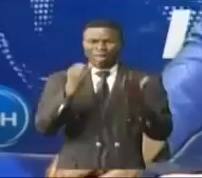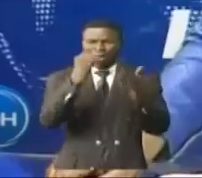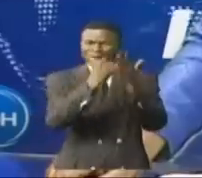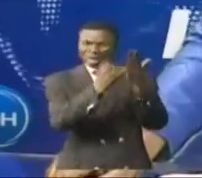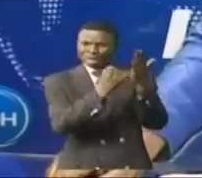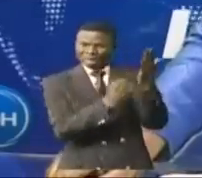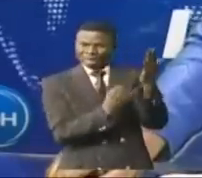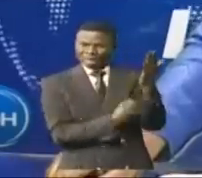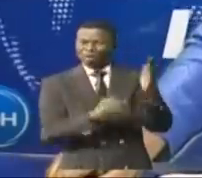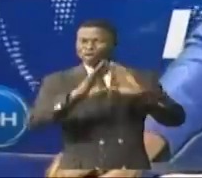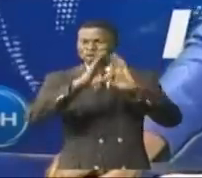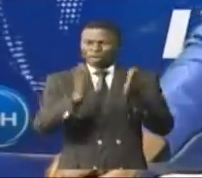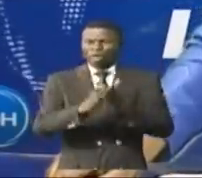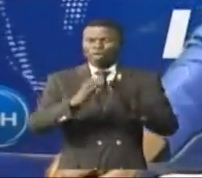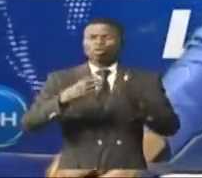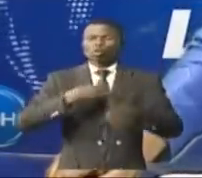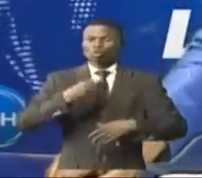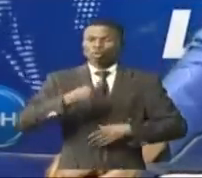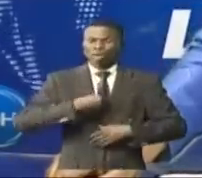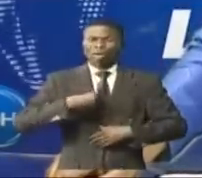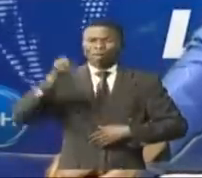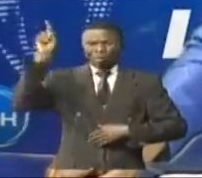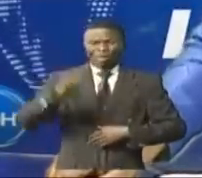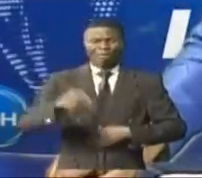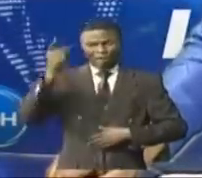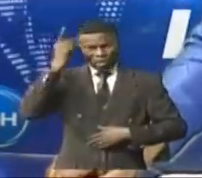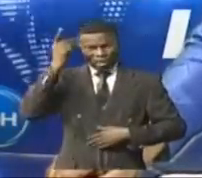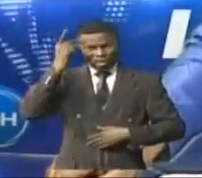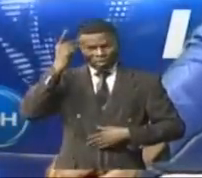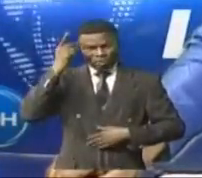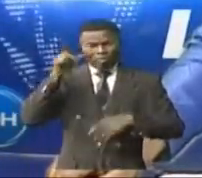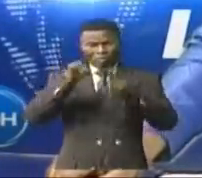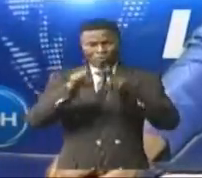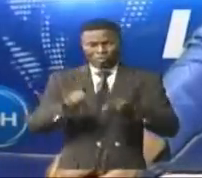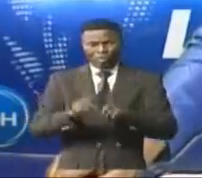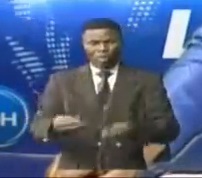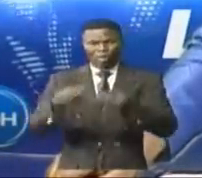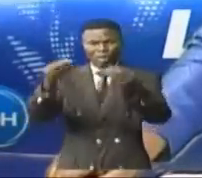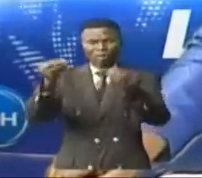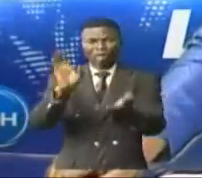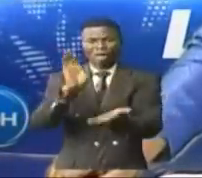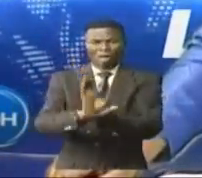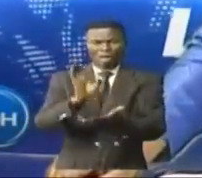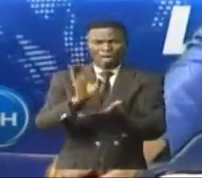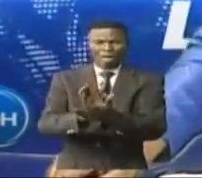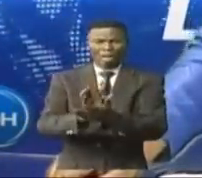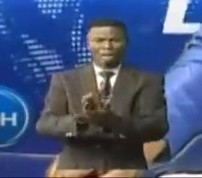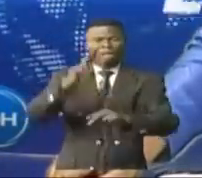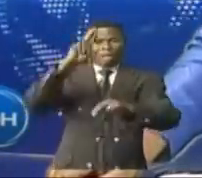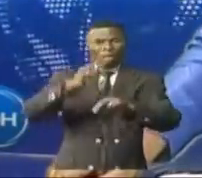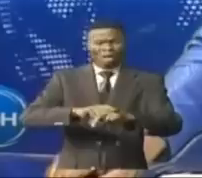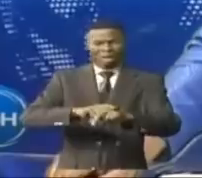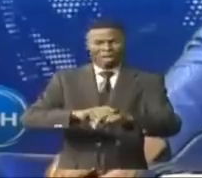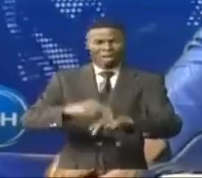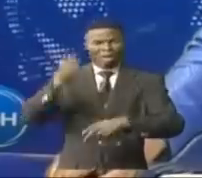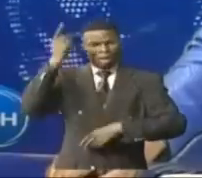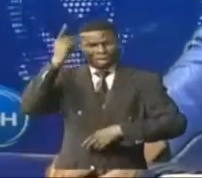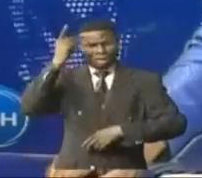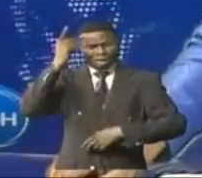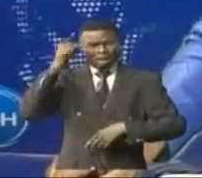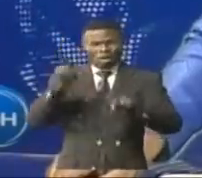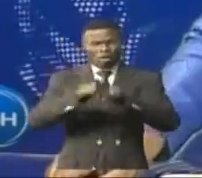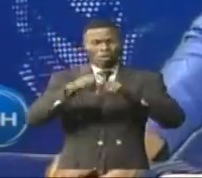l'identification de tous les étrangers de Kinshasa et à la délivrance de la carte de résidence pour